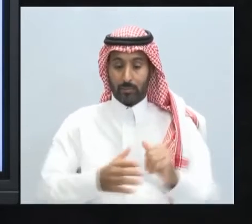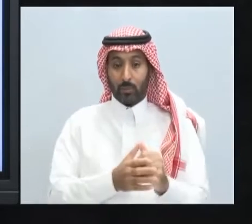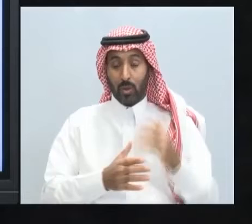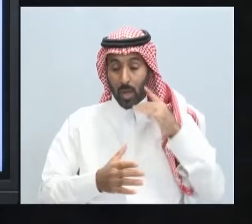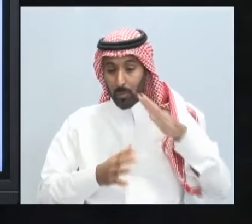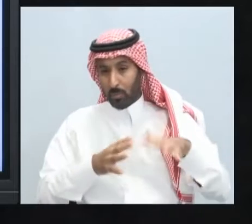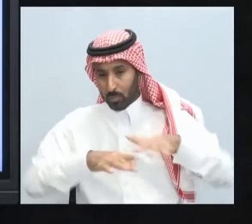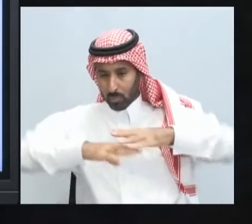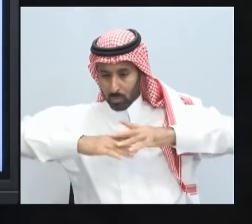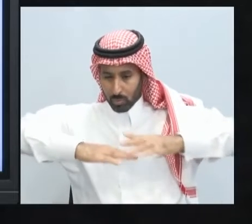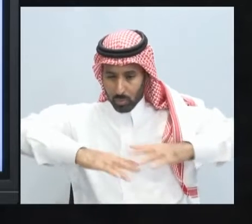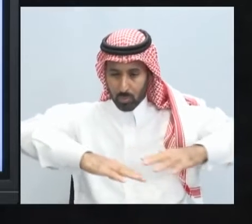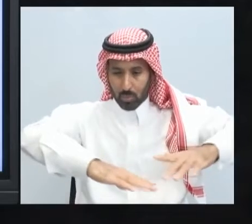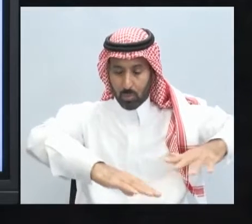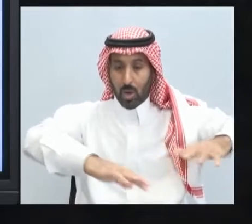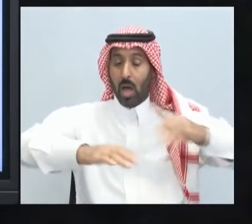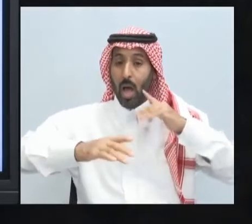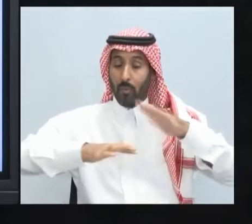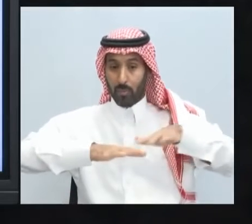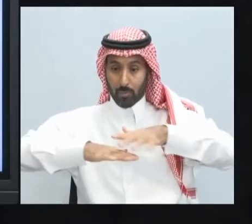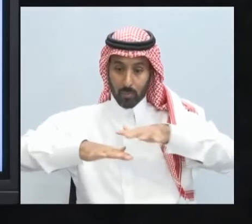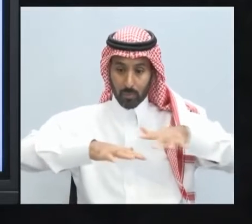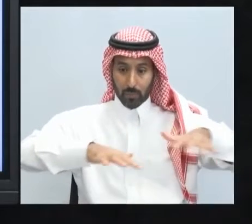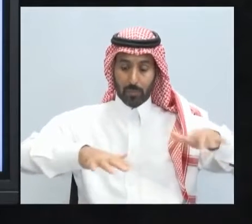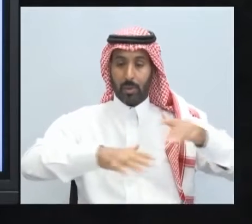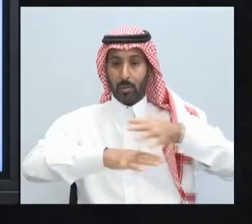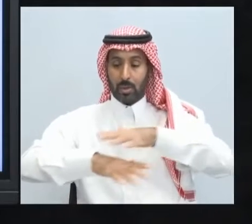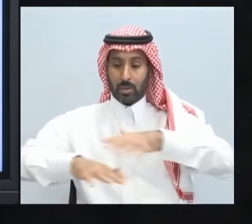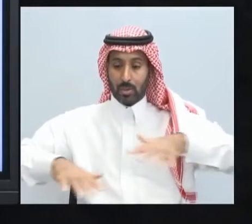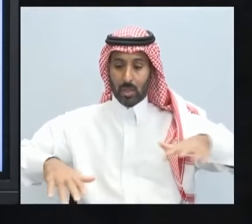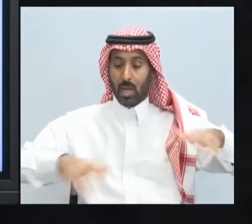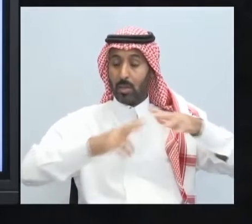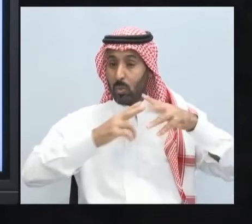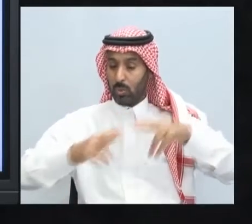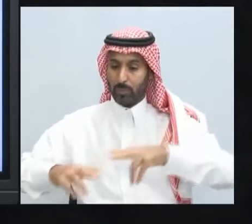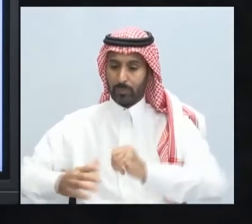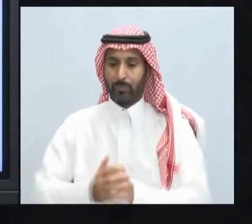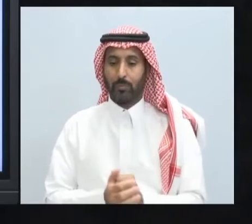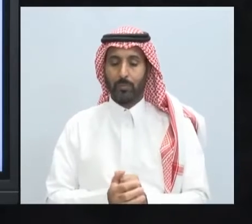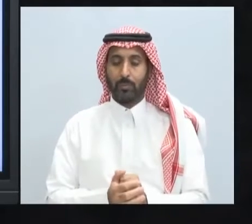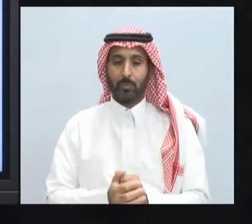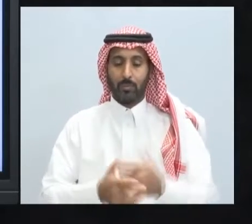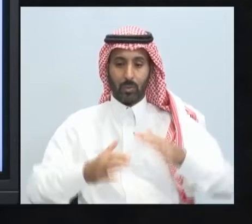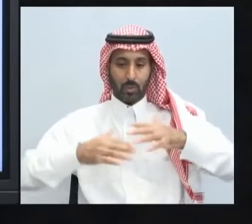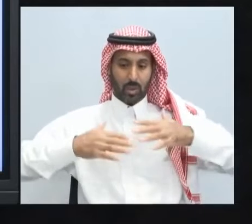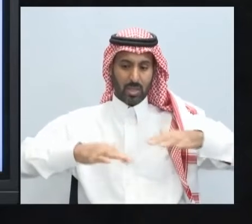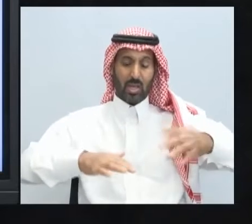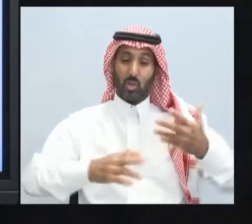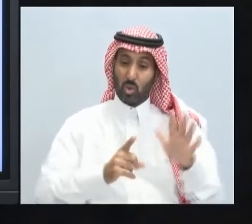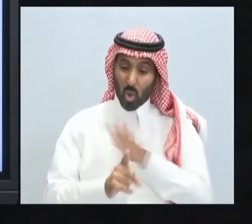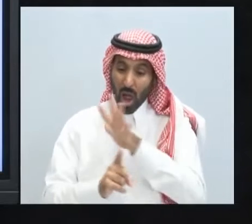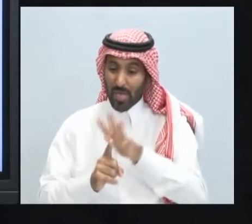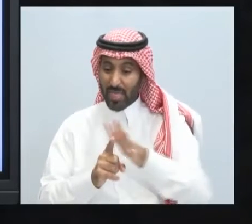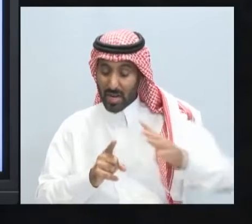موجيه في الماء نسميها موجات تسونامي احسنتم قد تؤثر على